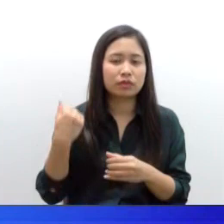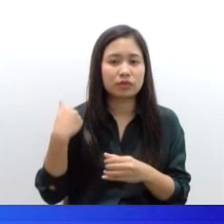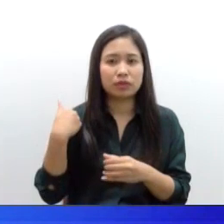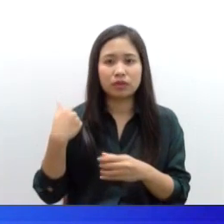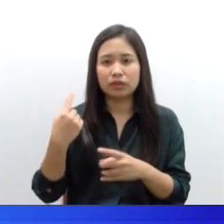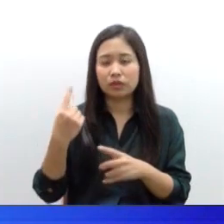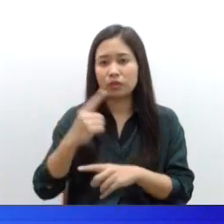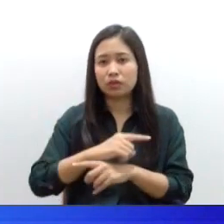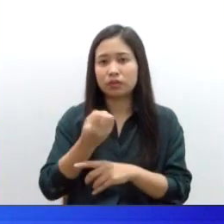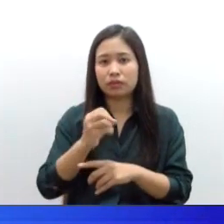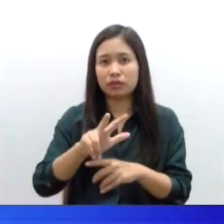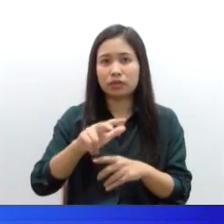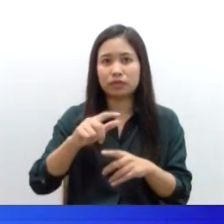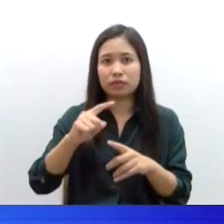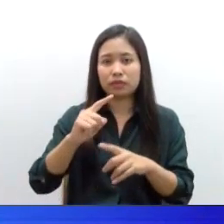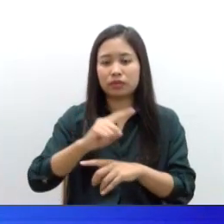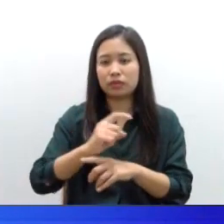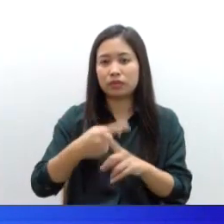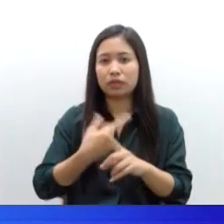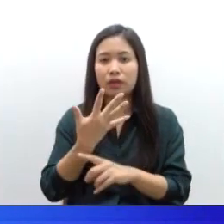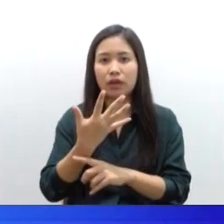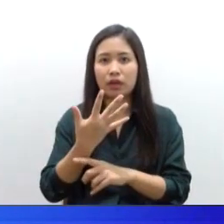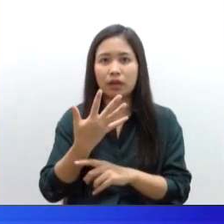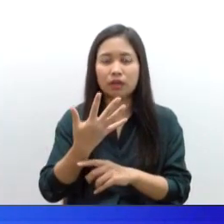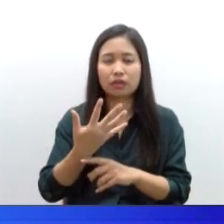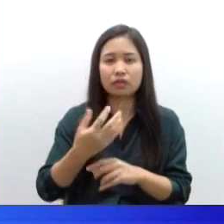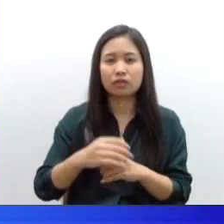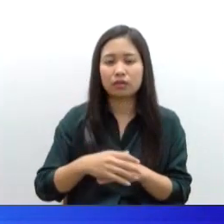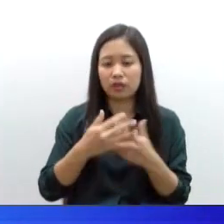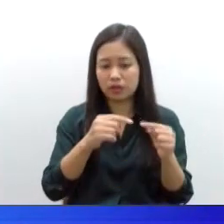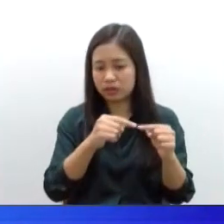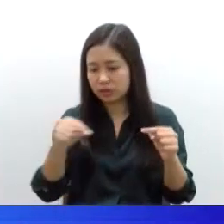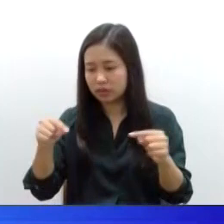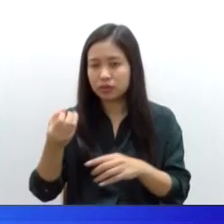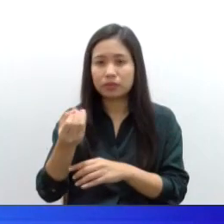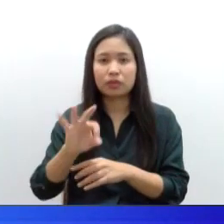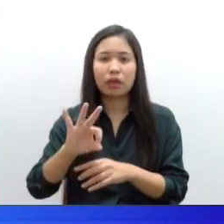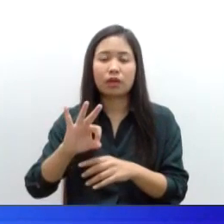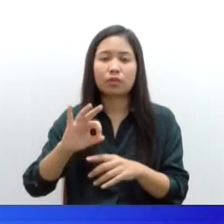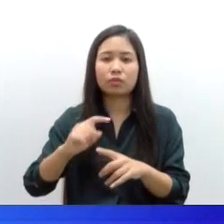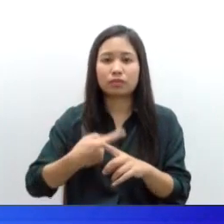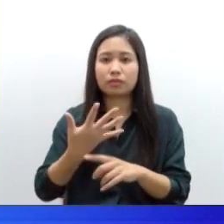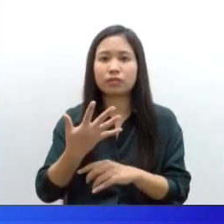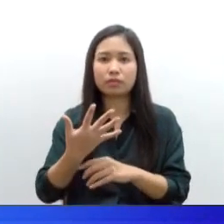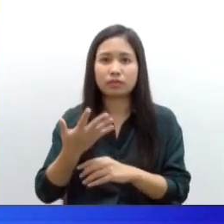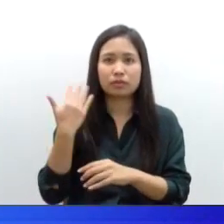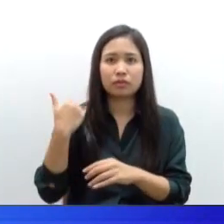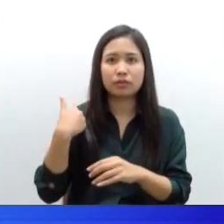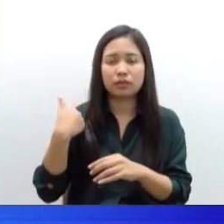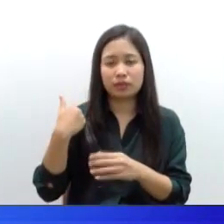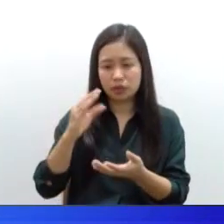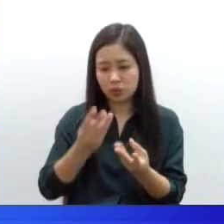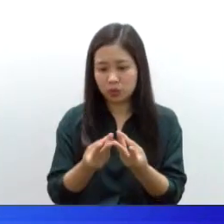มตัวเลขอยู่ที่56วันที่19พฤษภาคมที่ผ่านมาตัวเลขก็ยังอยู่ที่56ก็เป็นส่วน